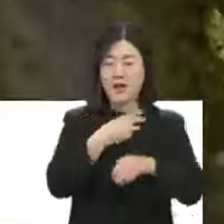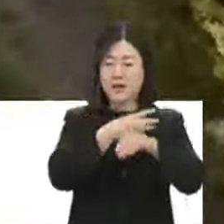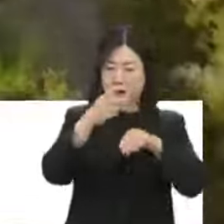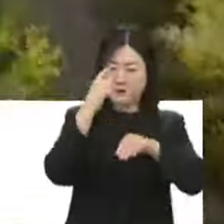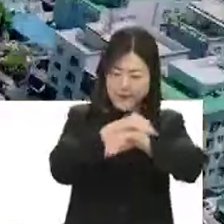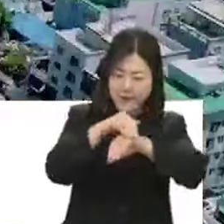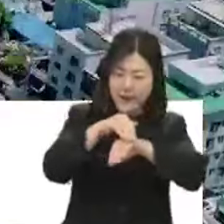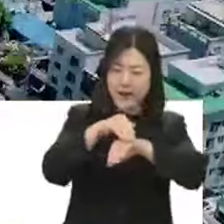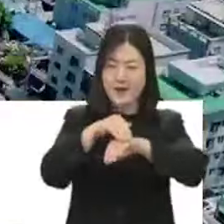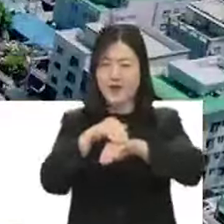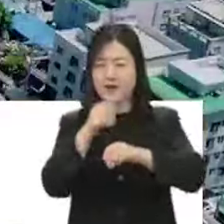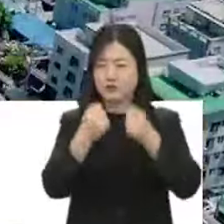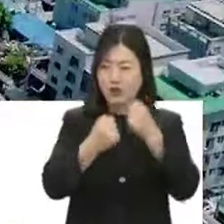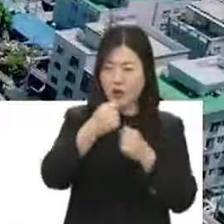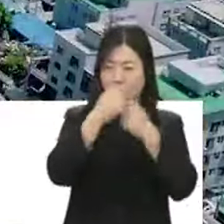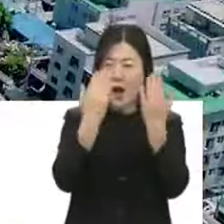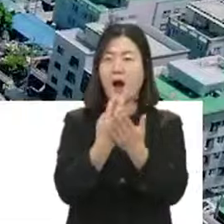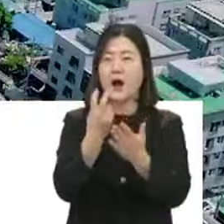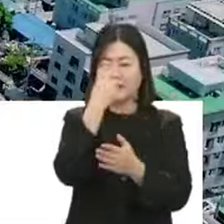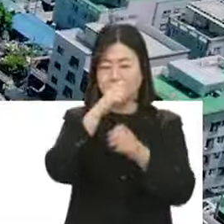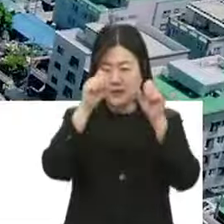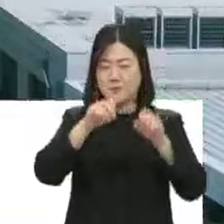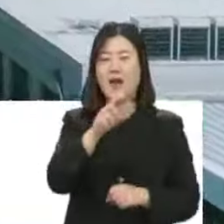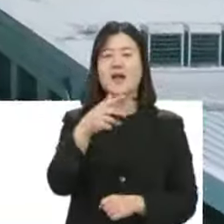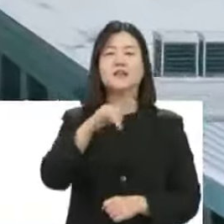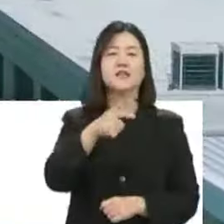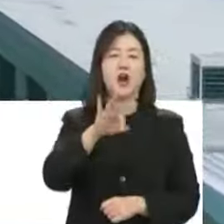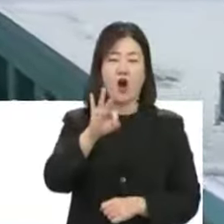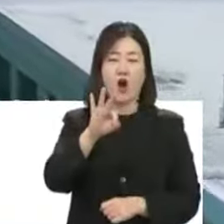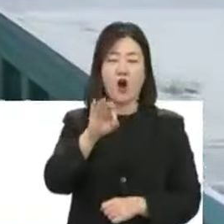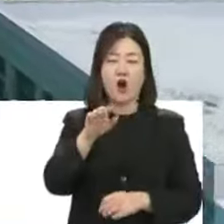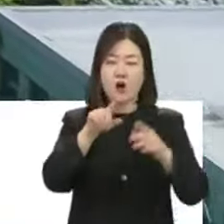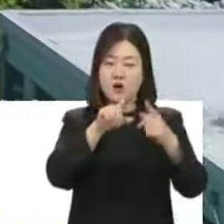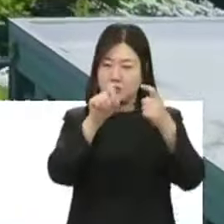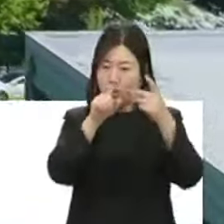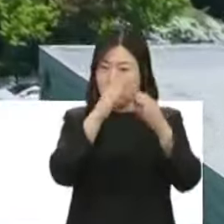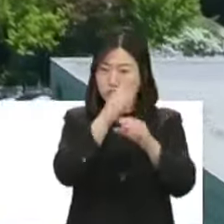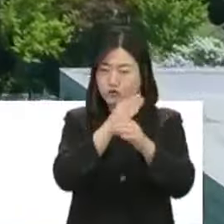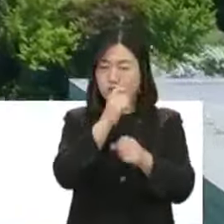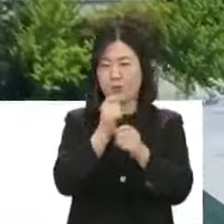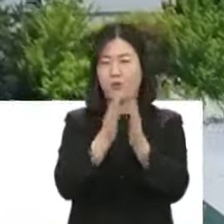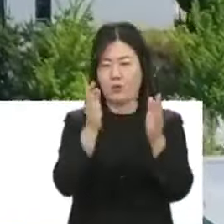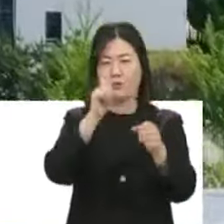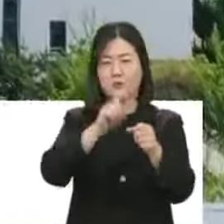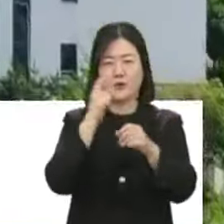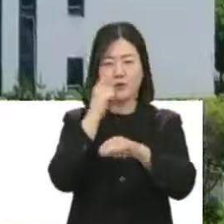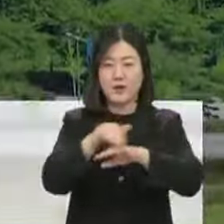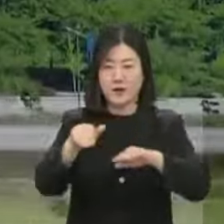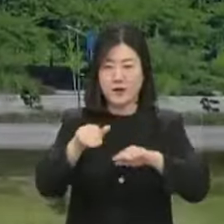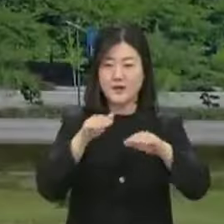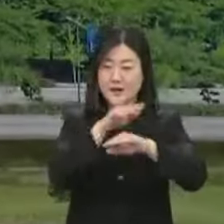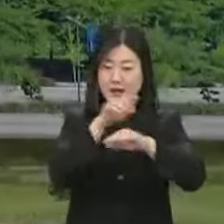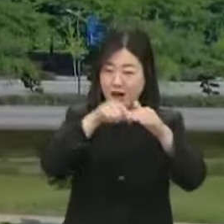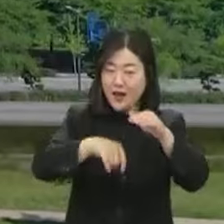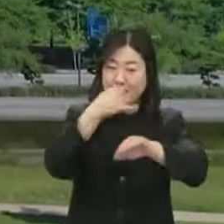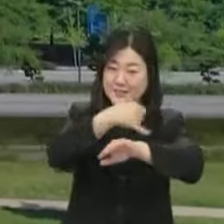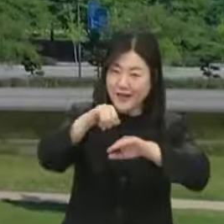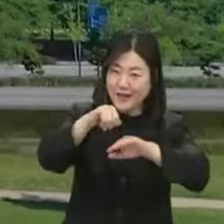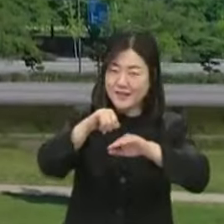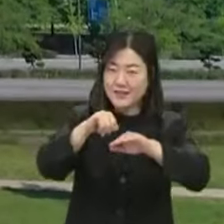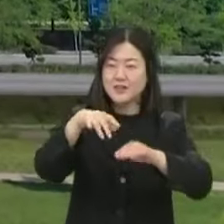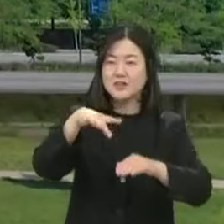설계부터 시운전까지 총괄하는 시스템 엔지니어링 용역 또한 이달 중 착수 목표입니다 차량 내외부 디자인은